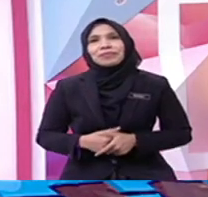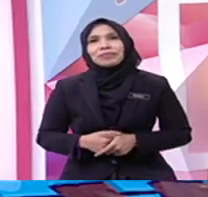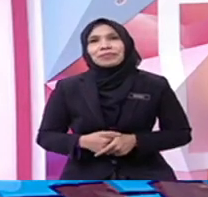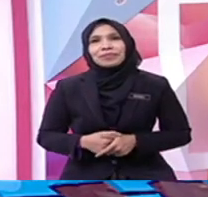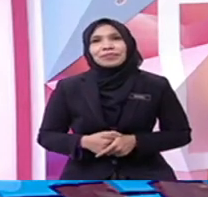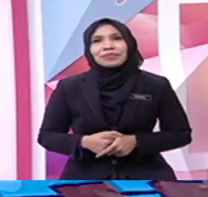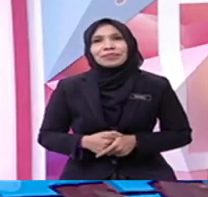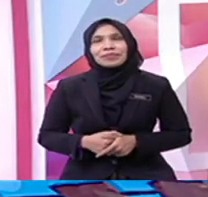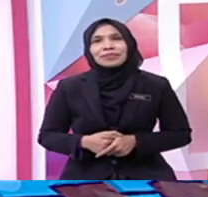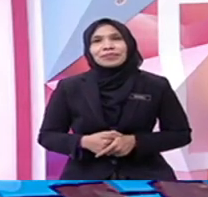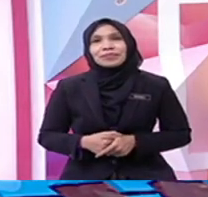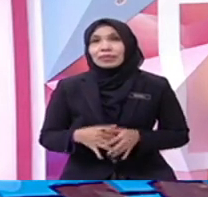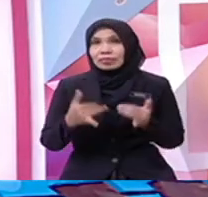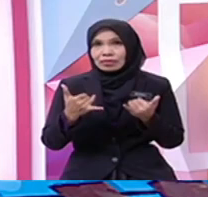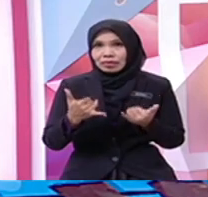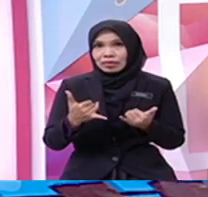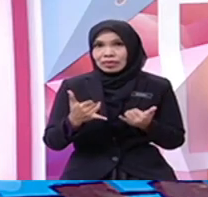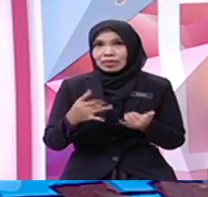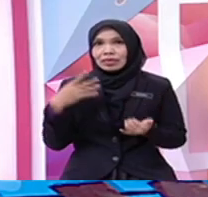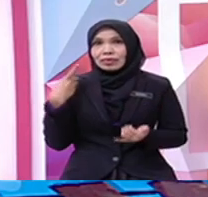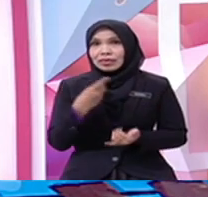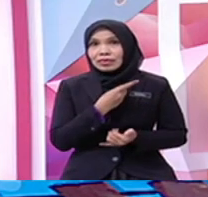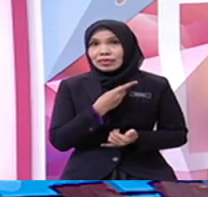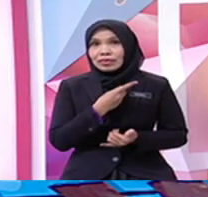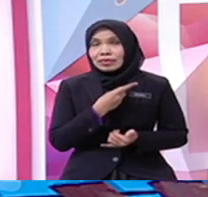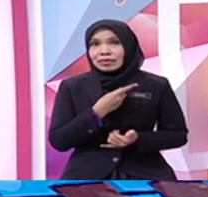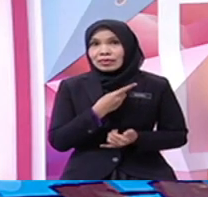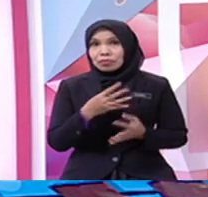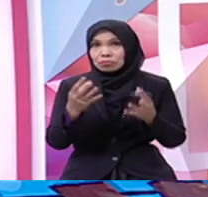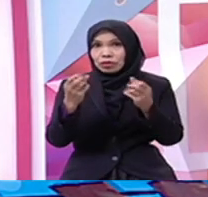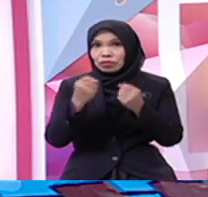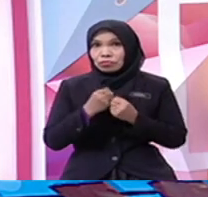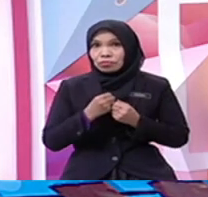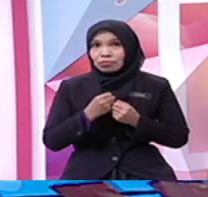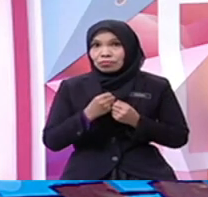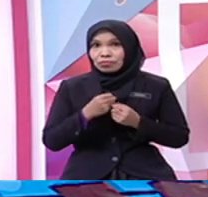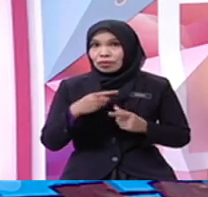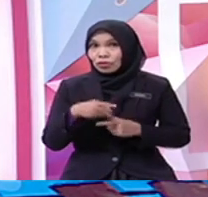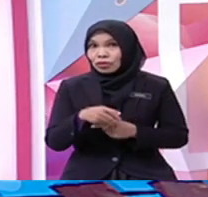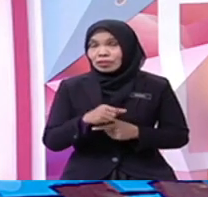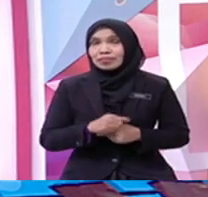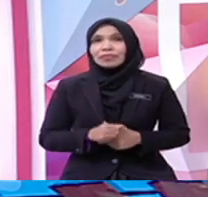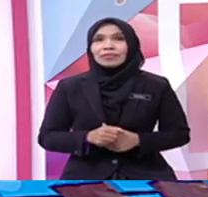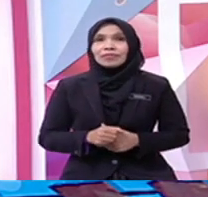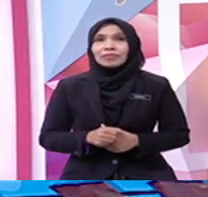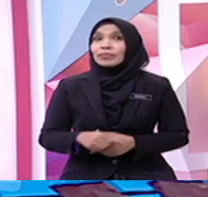oke oke sekarang melalui ijo-ijo siapa